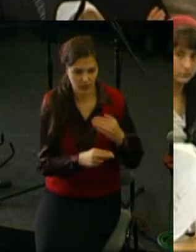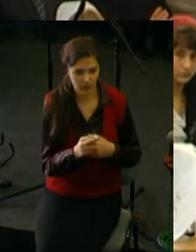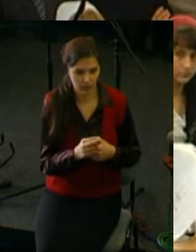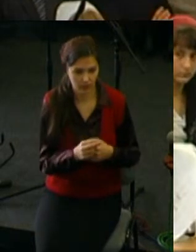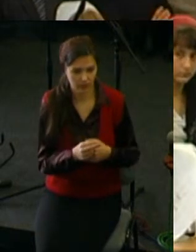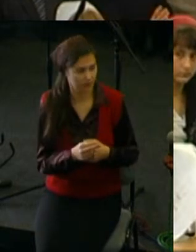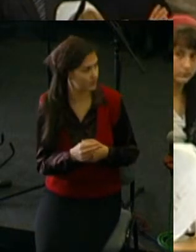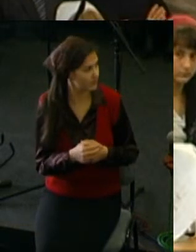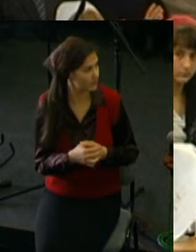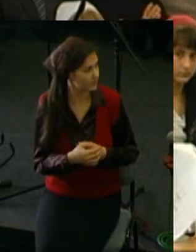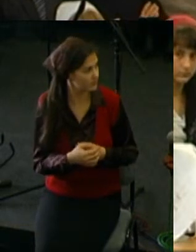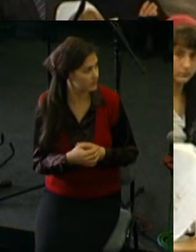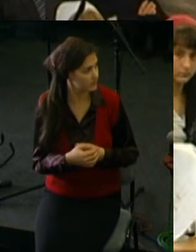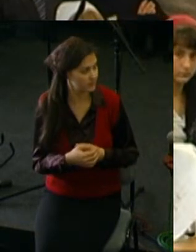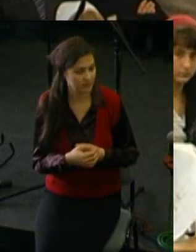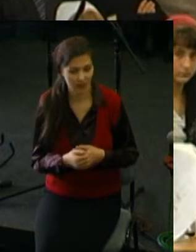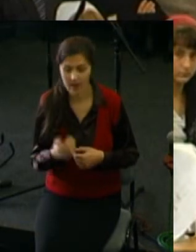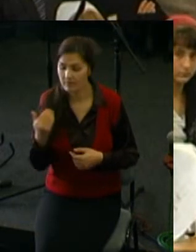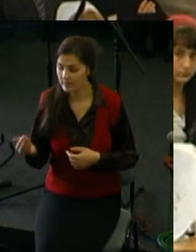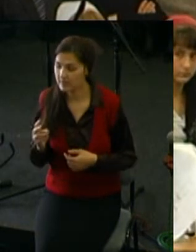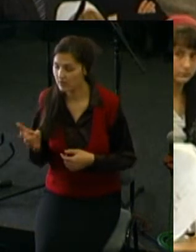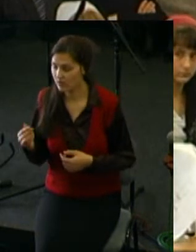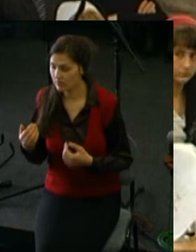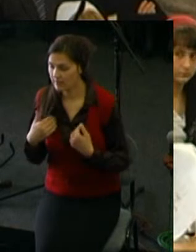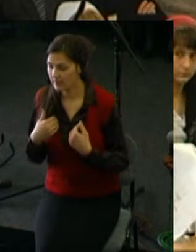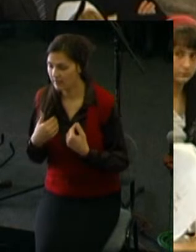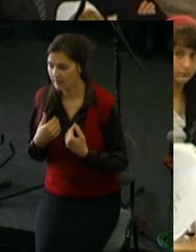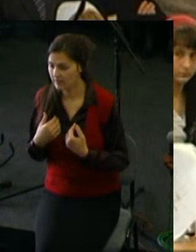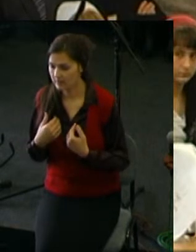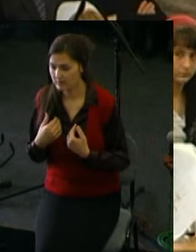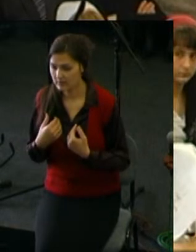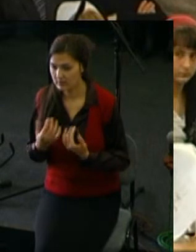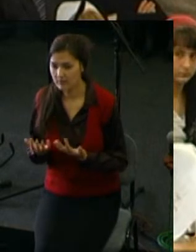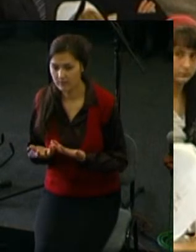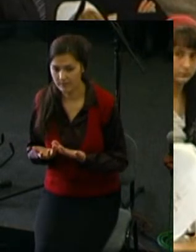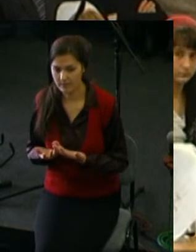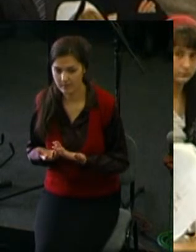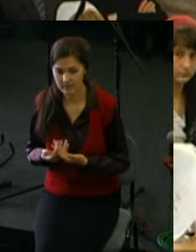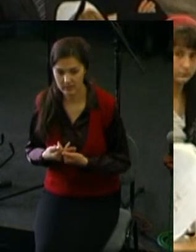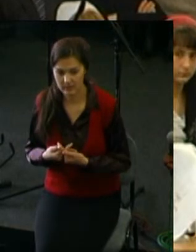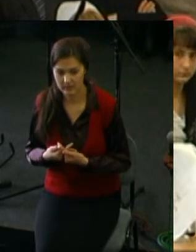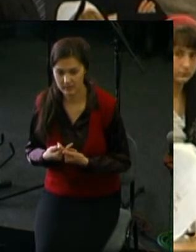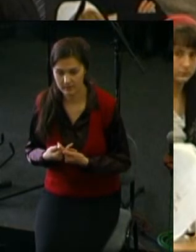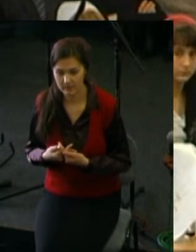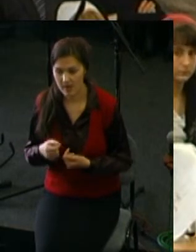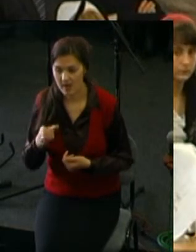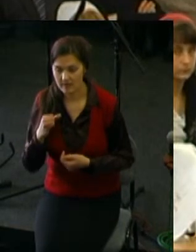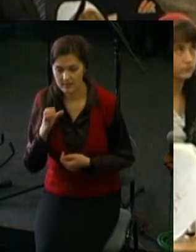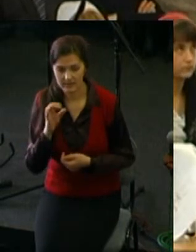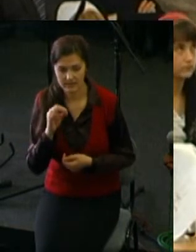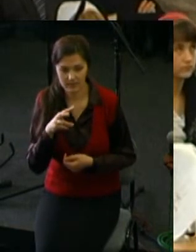них а а ви за кого мене вважаєте хто я ж а Симон Петро